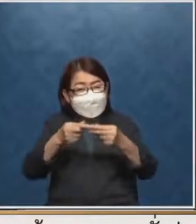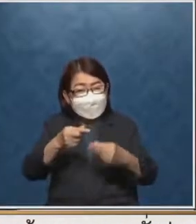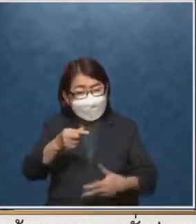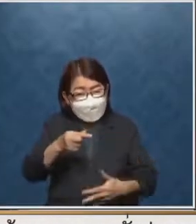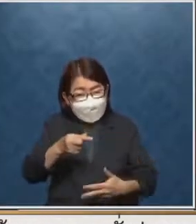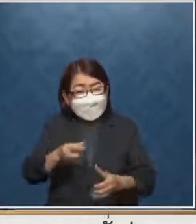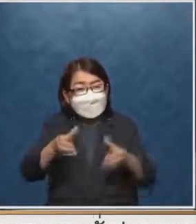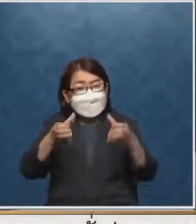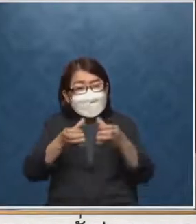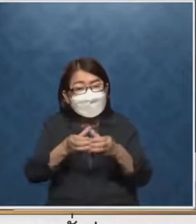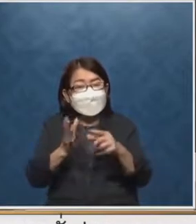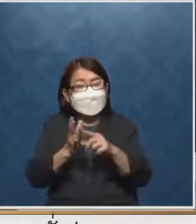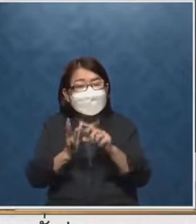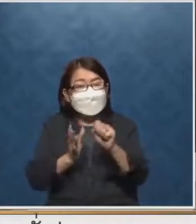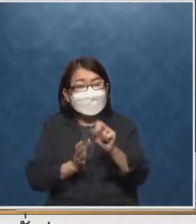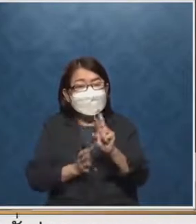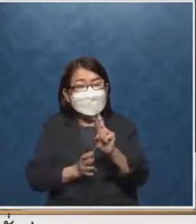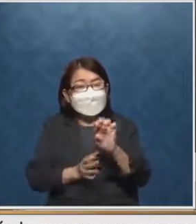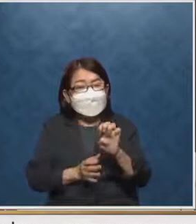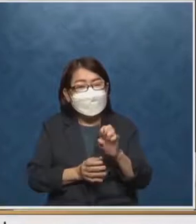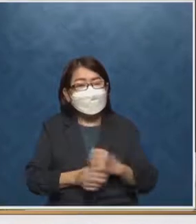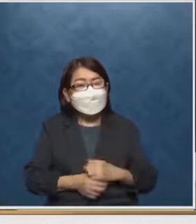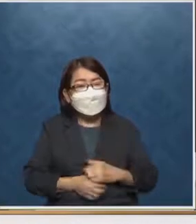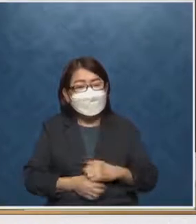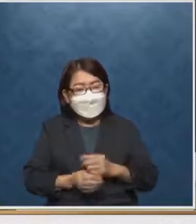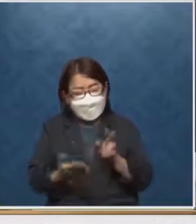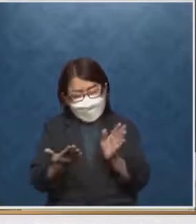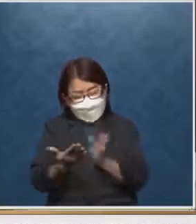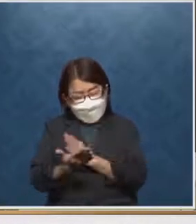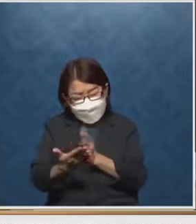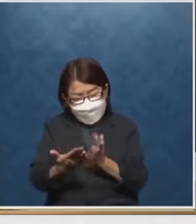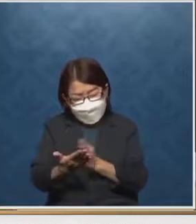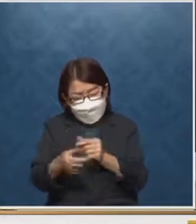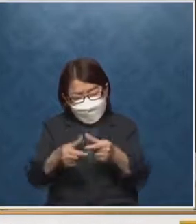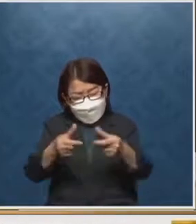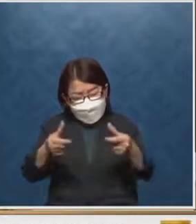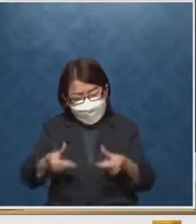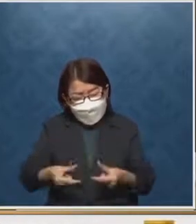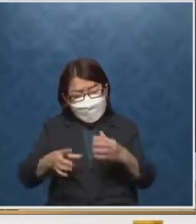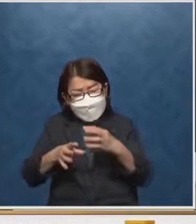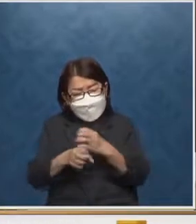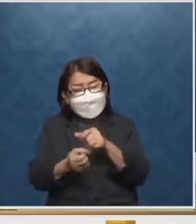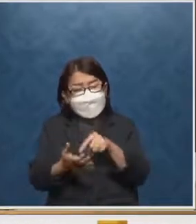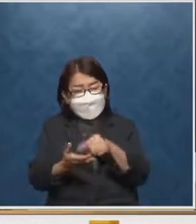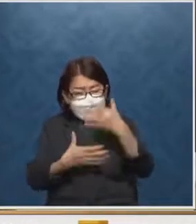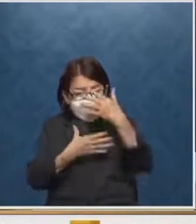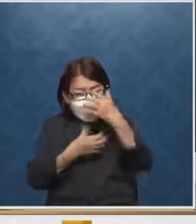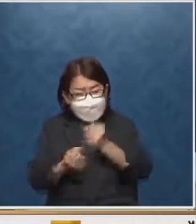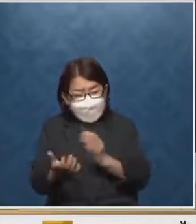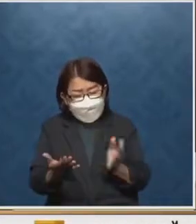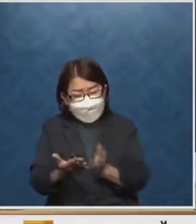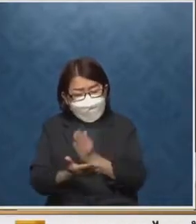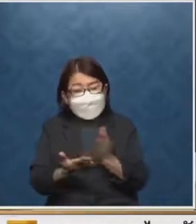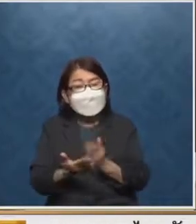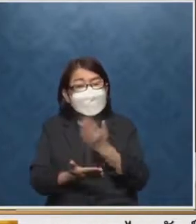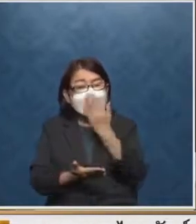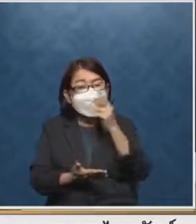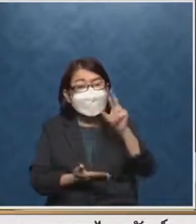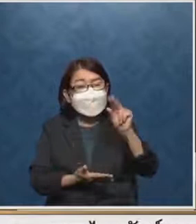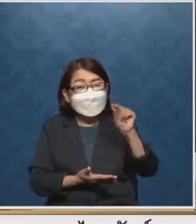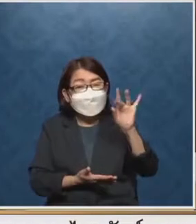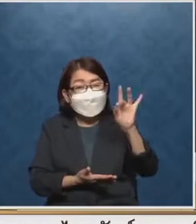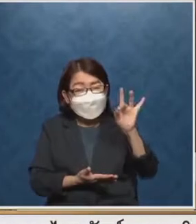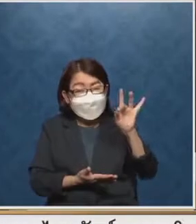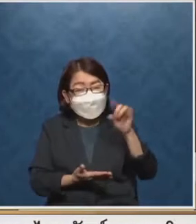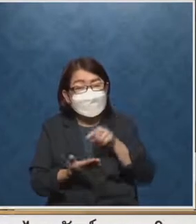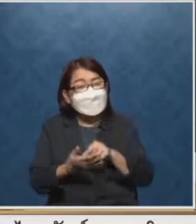จในรายงานเนี้ยมากนะครับโดยเฉพาะอย่างยิ่งในหน้า38นะฮะเป็น